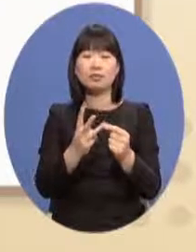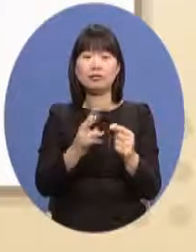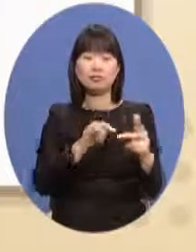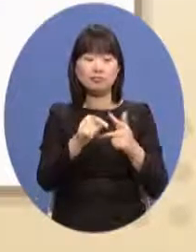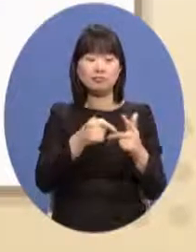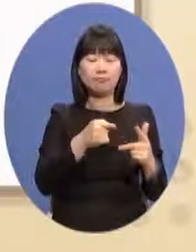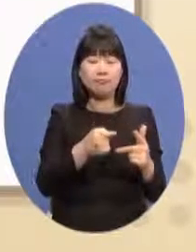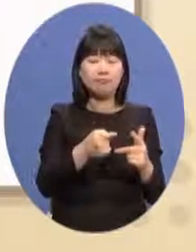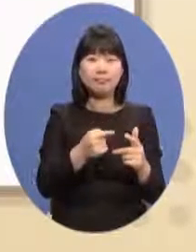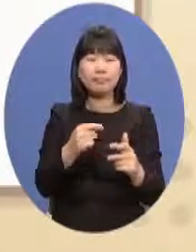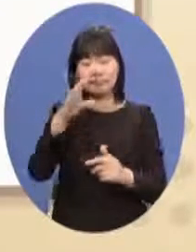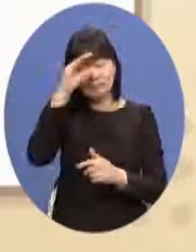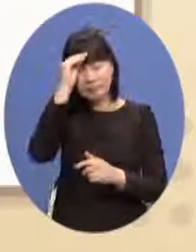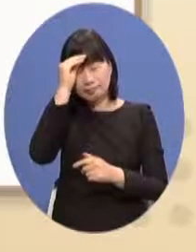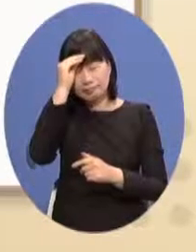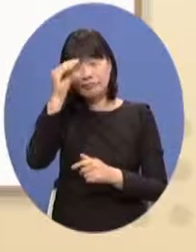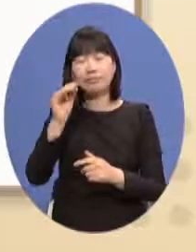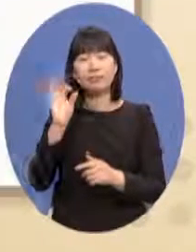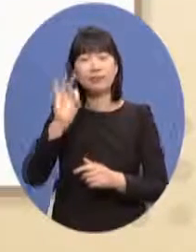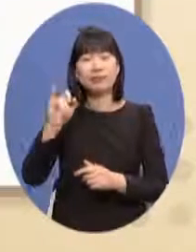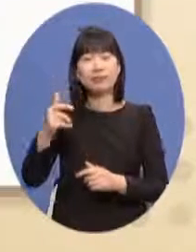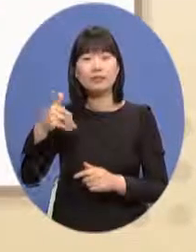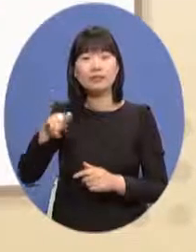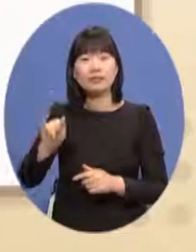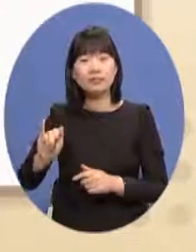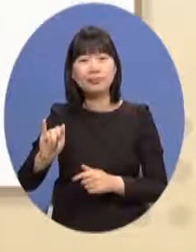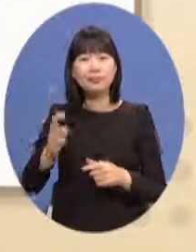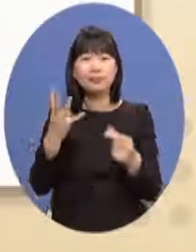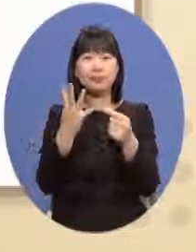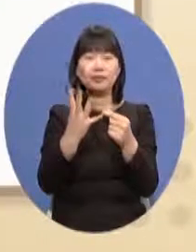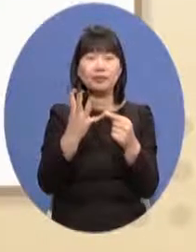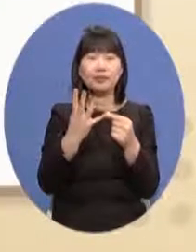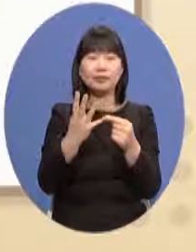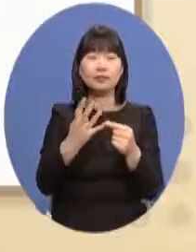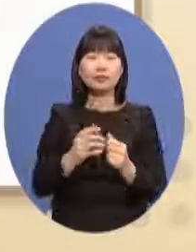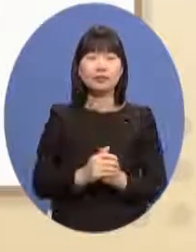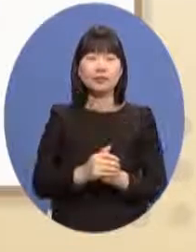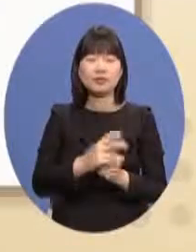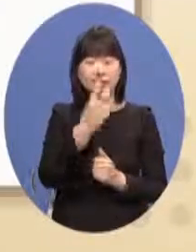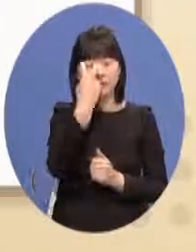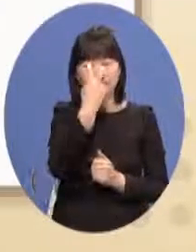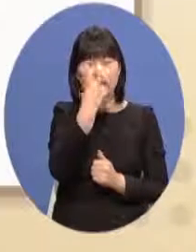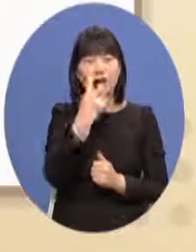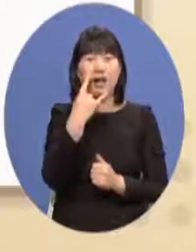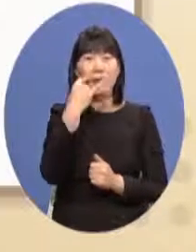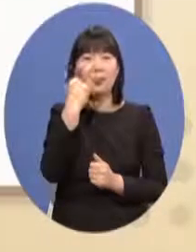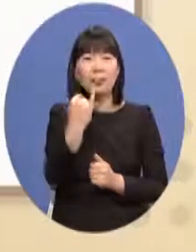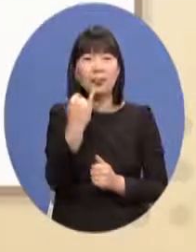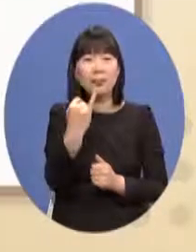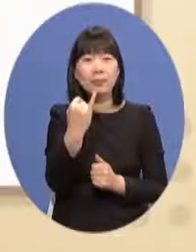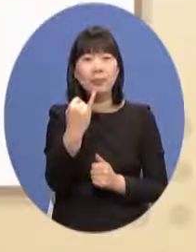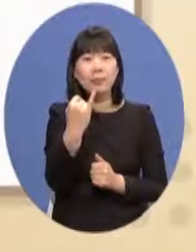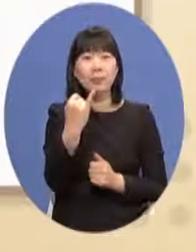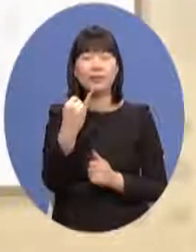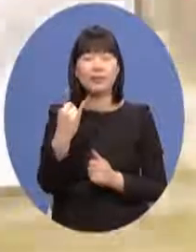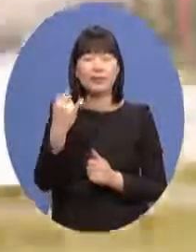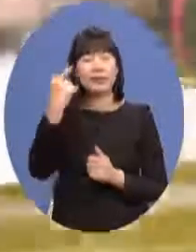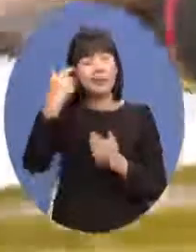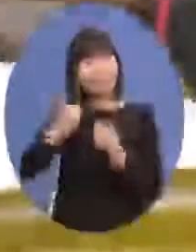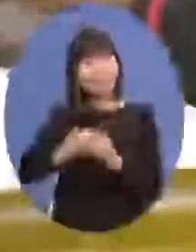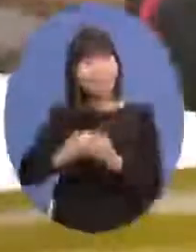이해, 모델, 인지. 네 번째 보기입니다. 관찰, 엄마, 반항.